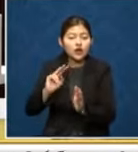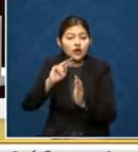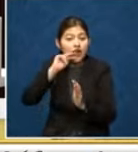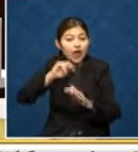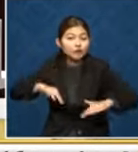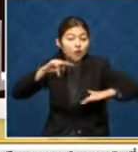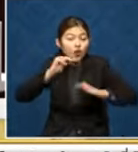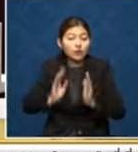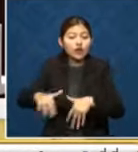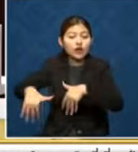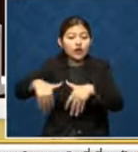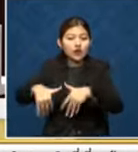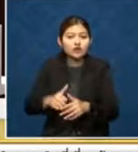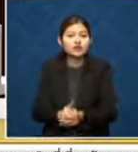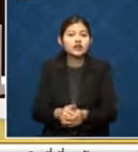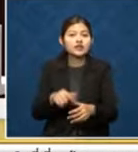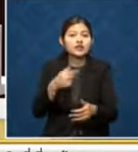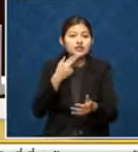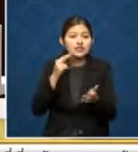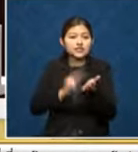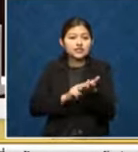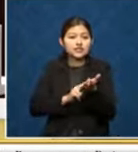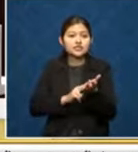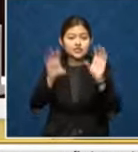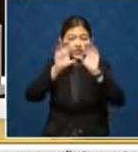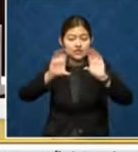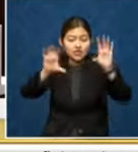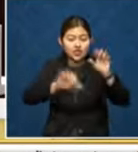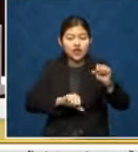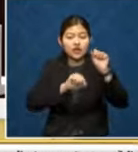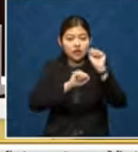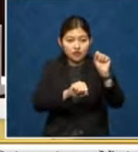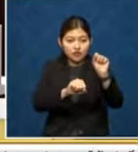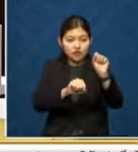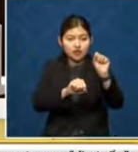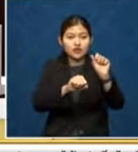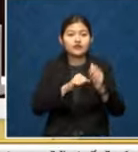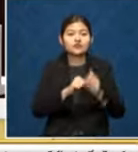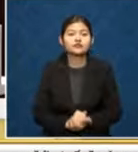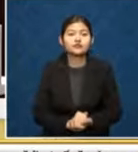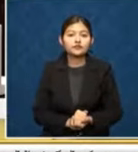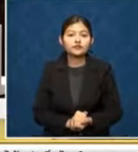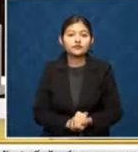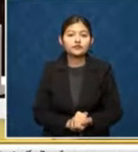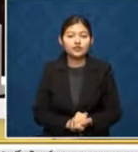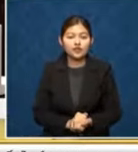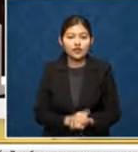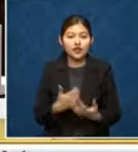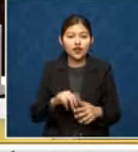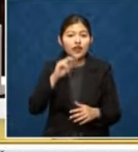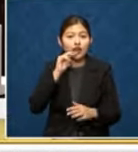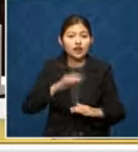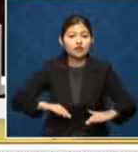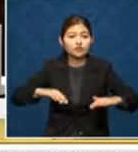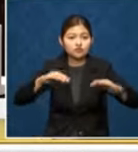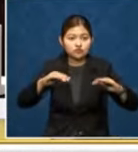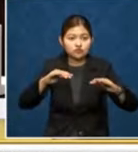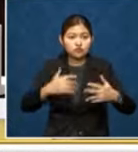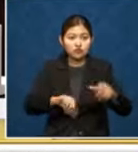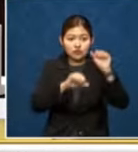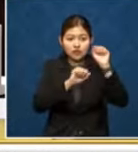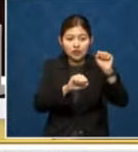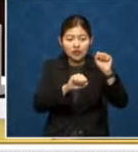ซึ่งมีหนังสือราชการออกมาแล้วนะคะเป็นหนังสือราชการที่ออกทันทีในขณะที่มีน้ำท่วมและ